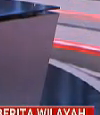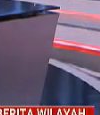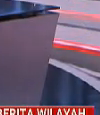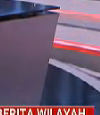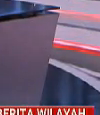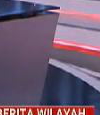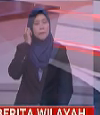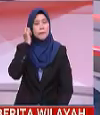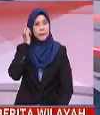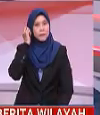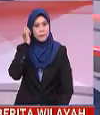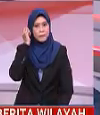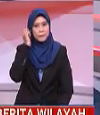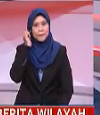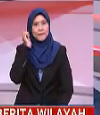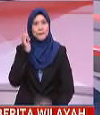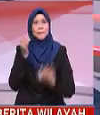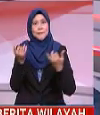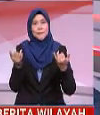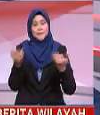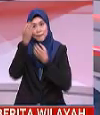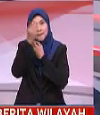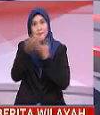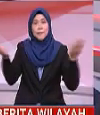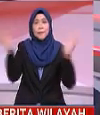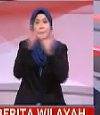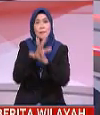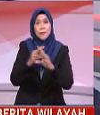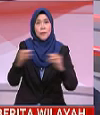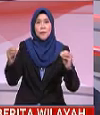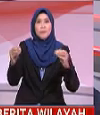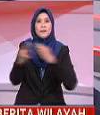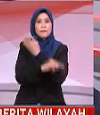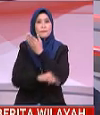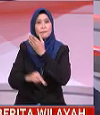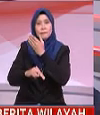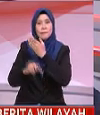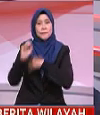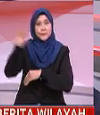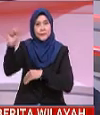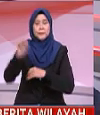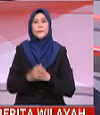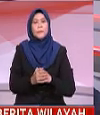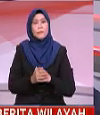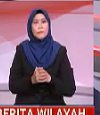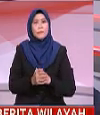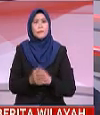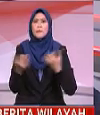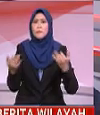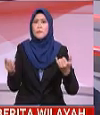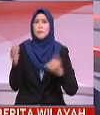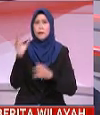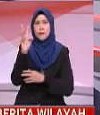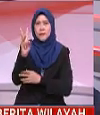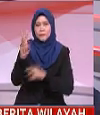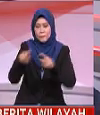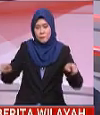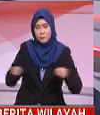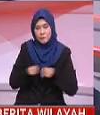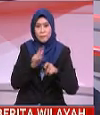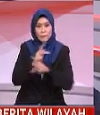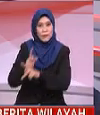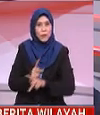Lintas langsung seperti biasa akan ke Bumi Kenyalang dan negeri di bawah bayu. Pembinaan 6 pos kawalan